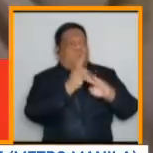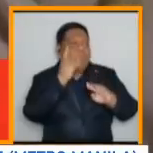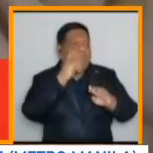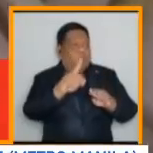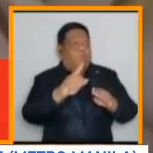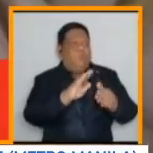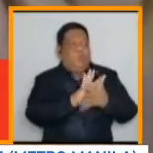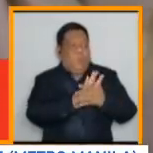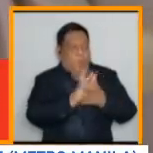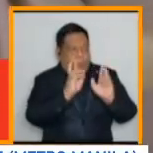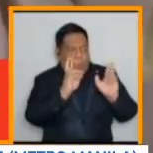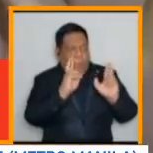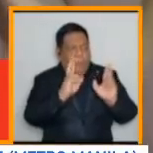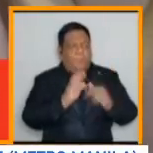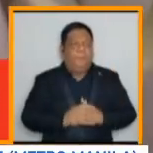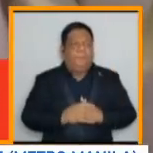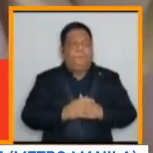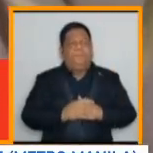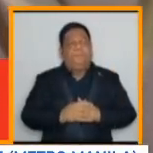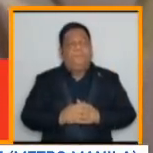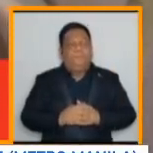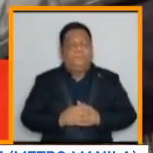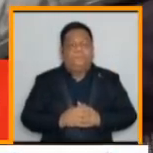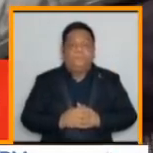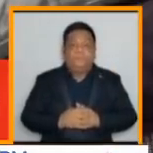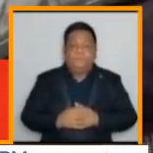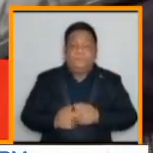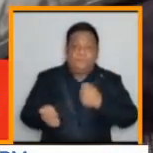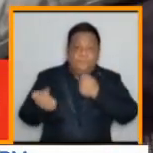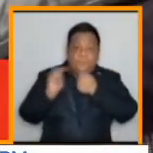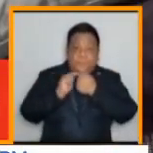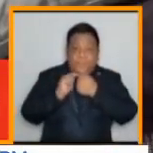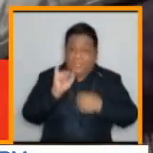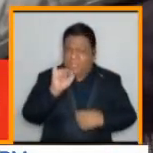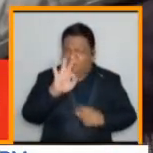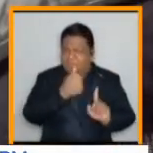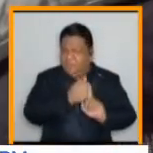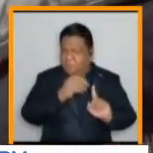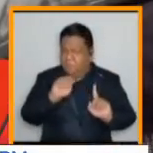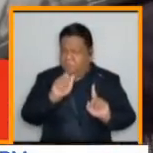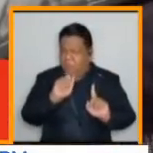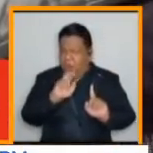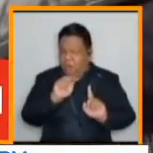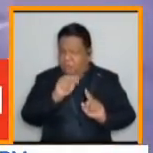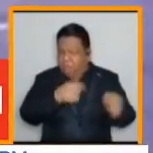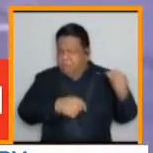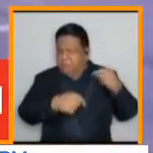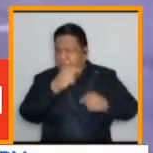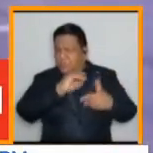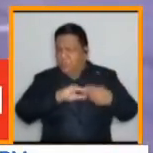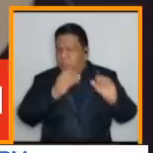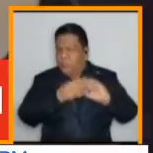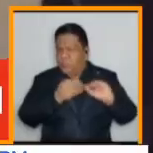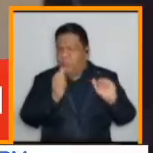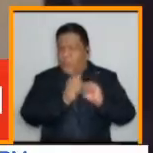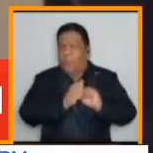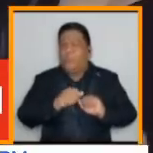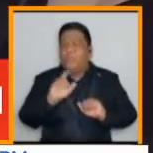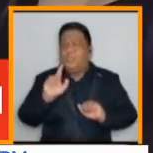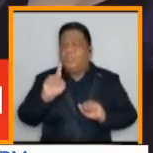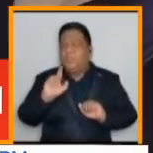sila. Kung babalikan kaya ni Marian ang tadhana story nila ni Ding Dong, ano kaya ang favorite